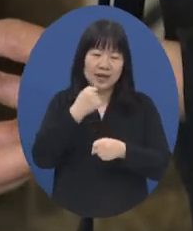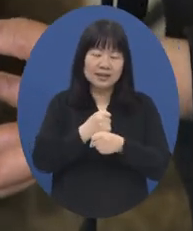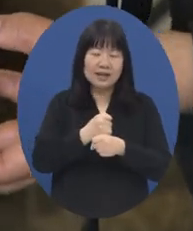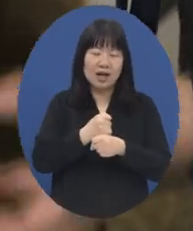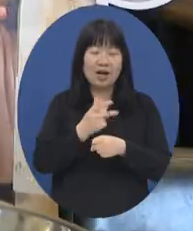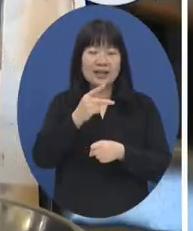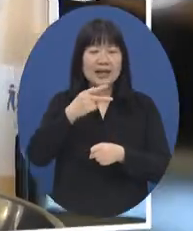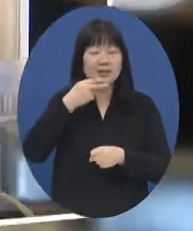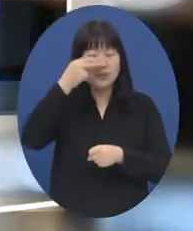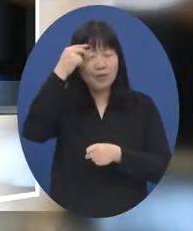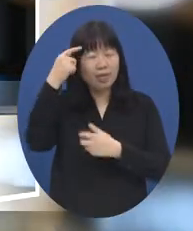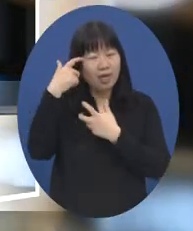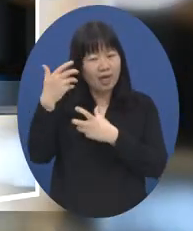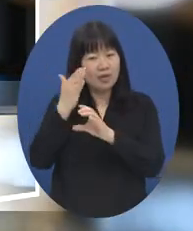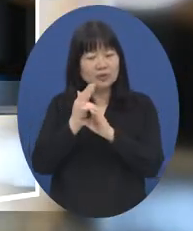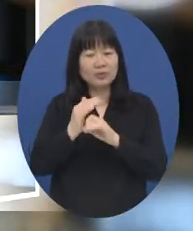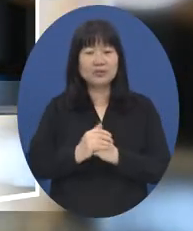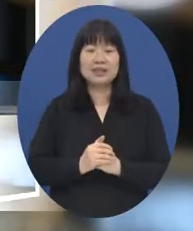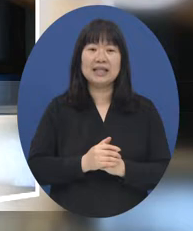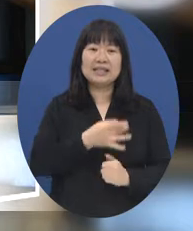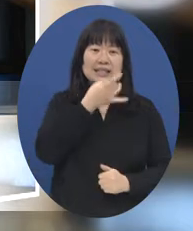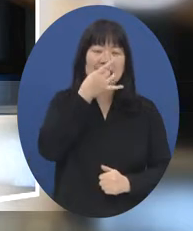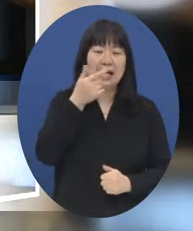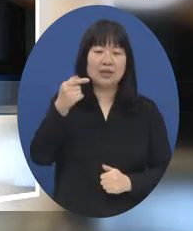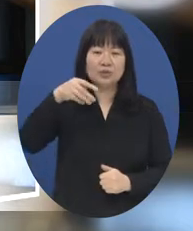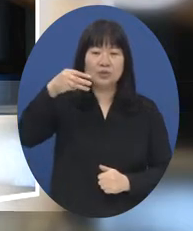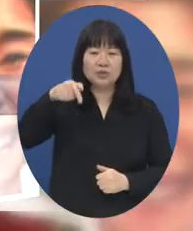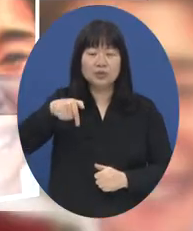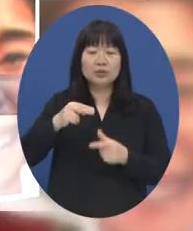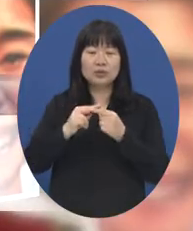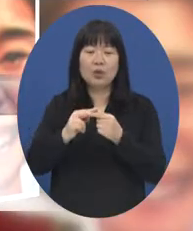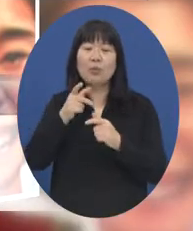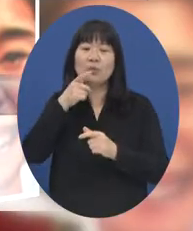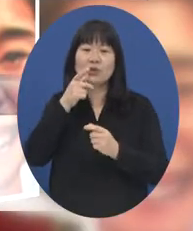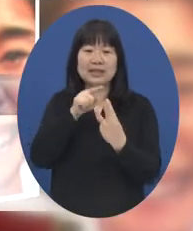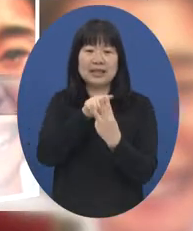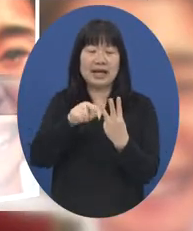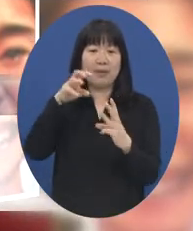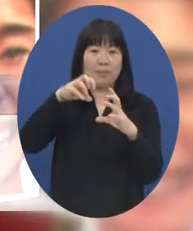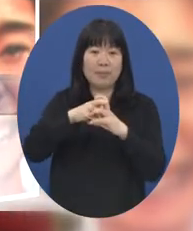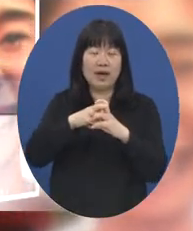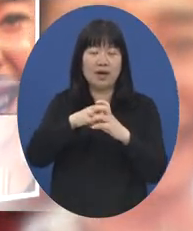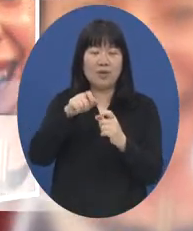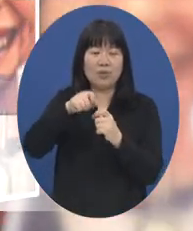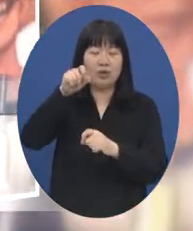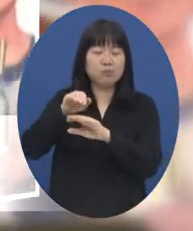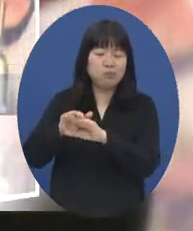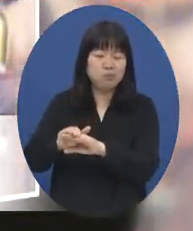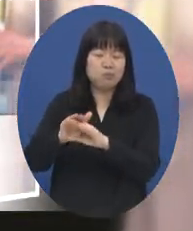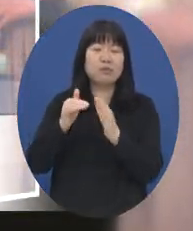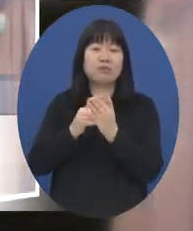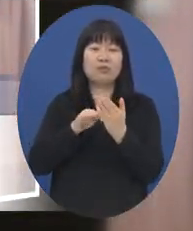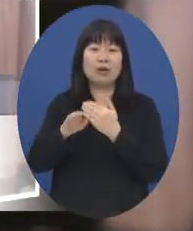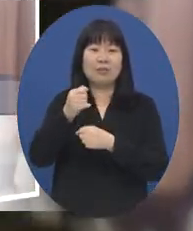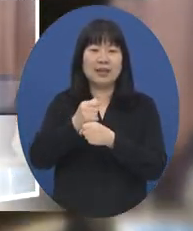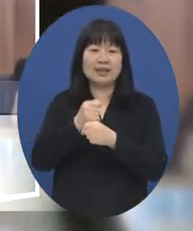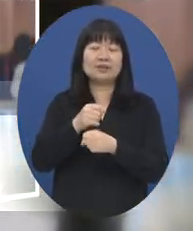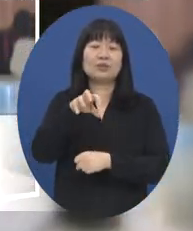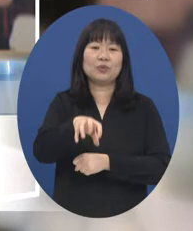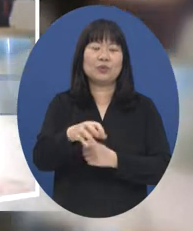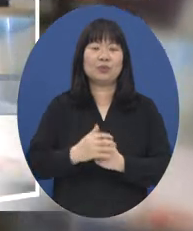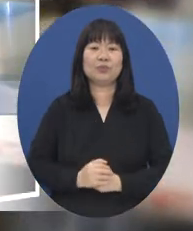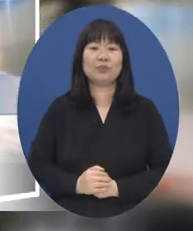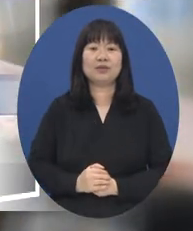있습니다. 쌀과 누룩과 그다음 물세 가지로 해서 이제 숙성 발효시켜서 만드는